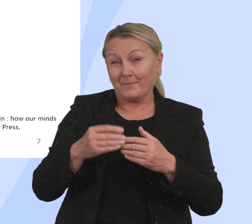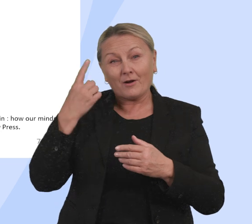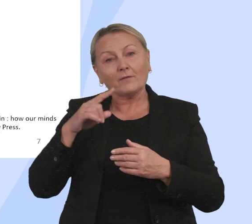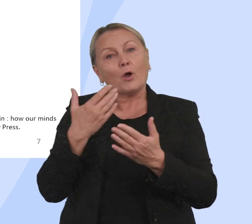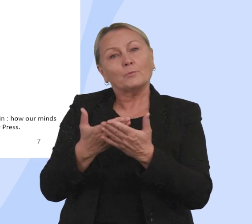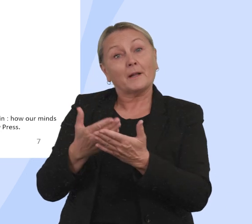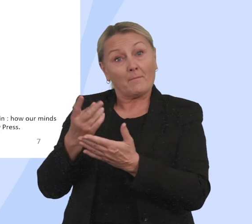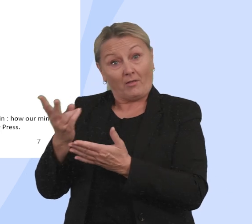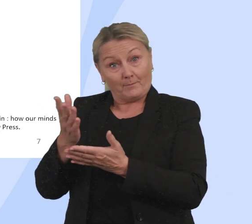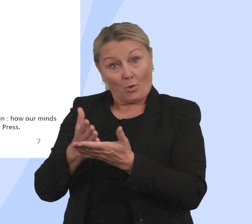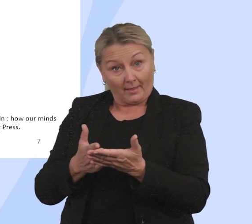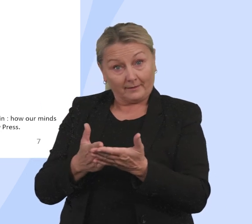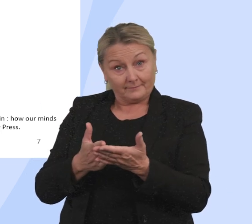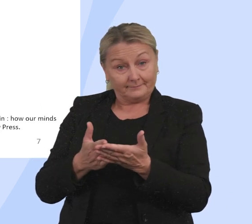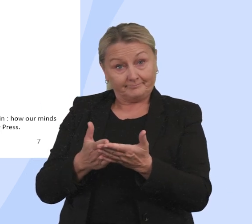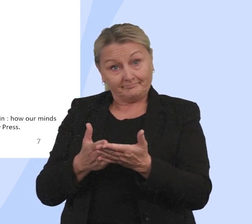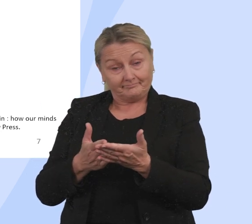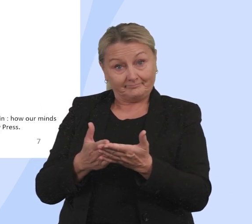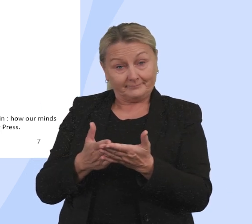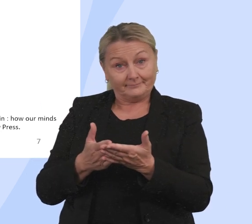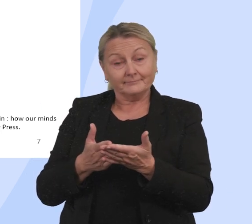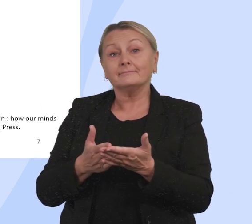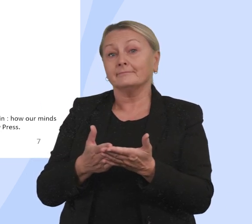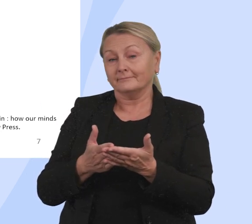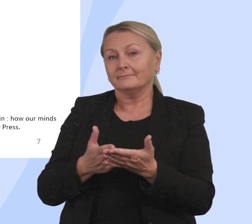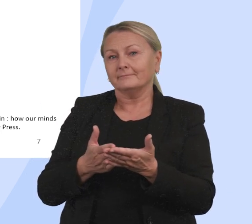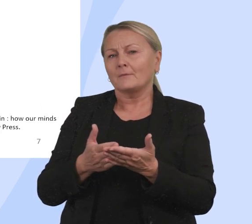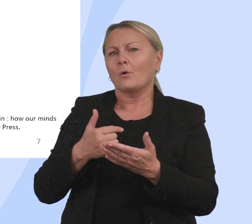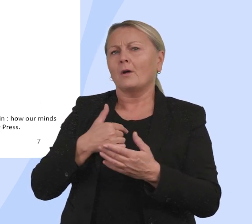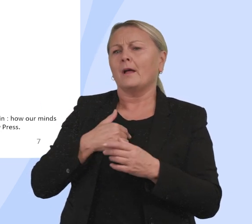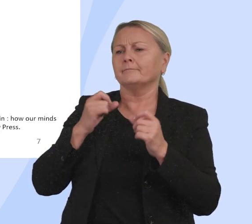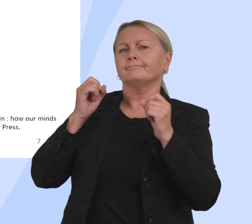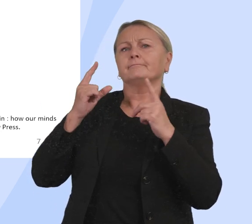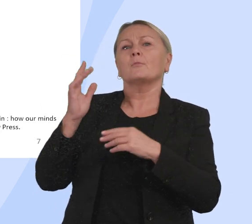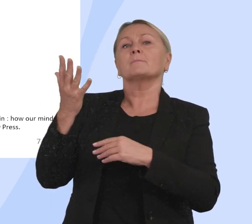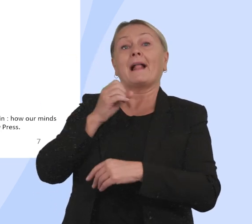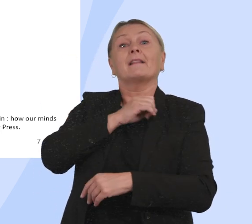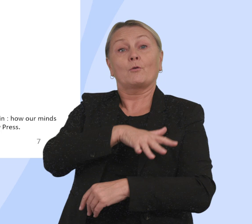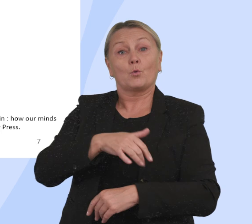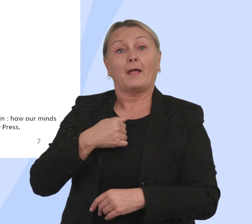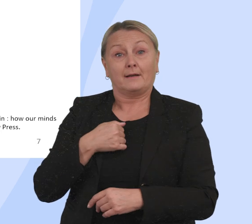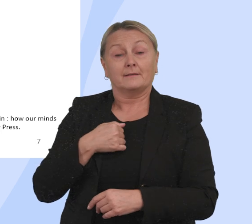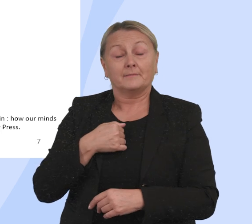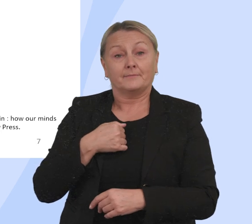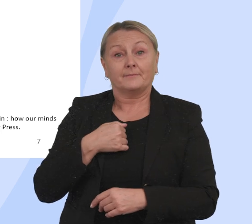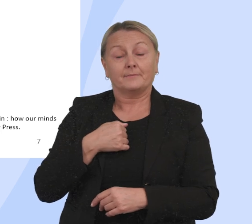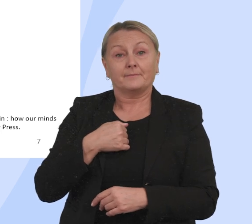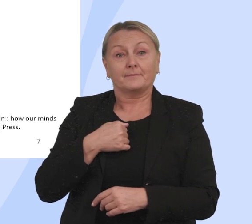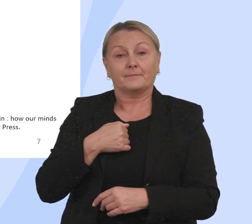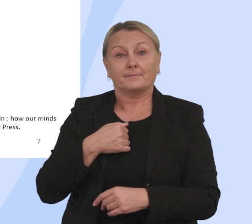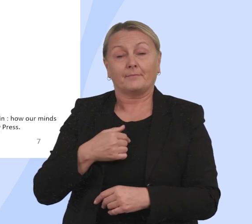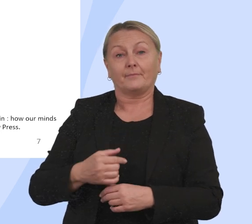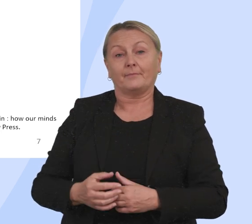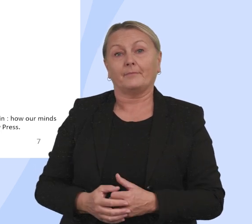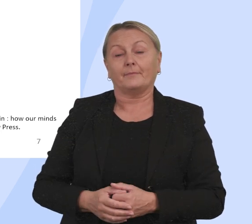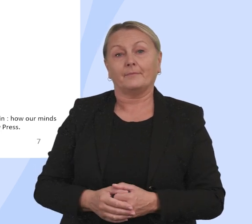det, at jeg blev optaget af spejlneuroner. Og lad os lige tage spejlneuronerne fra